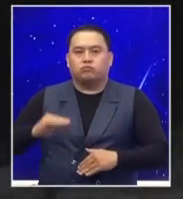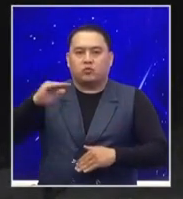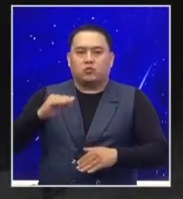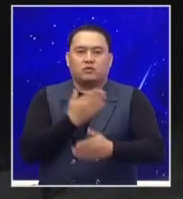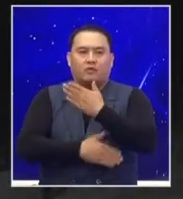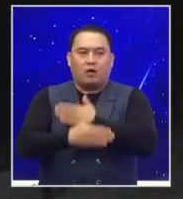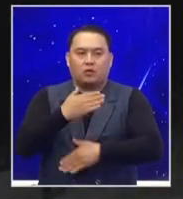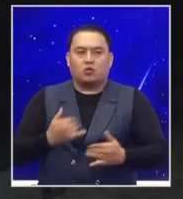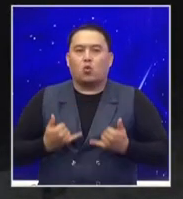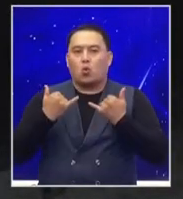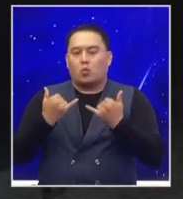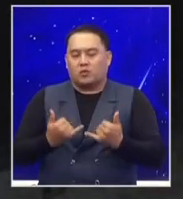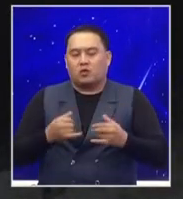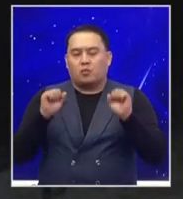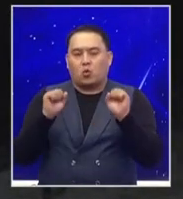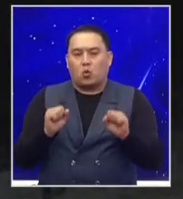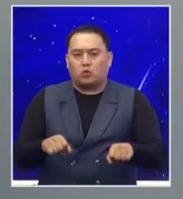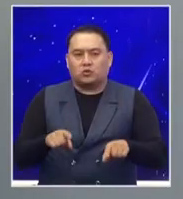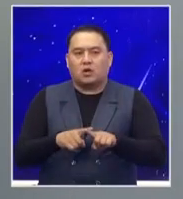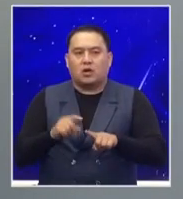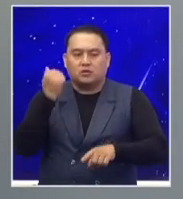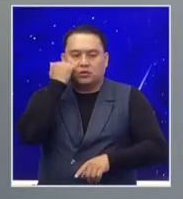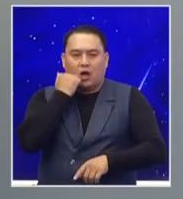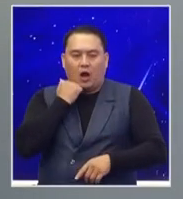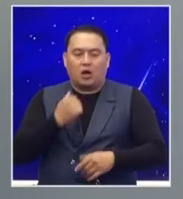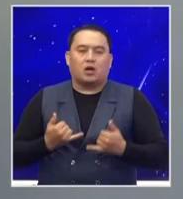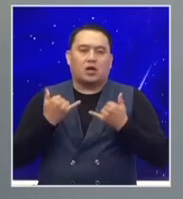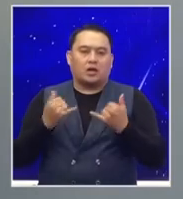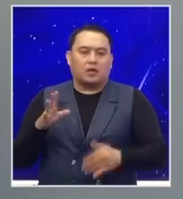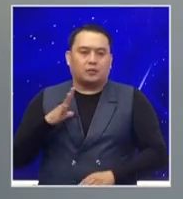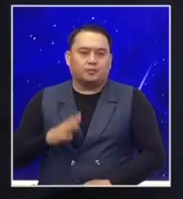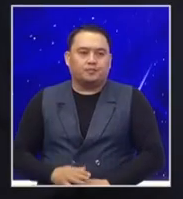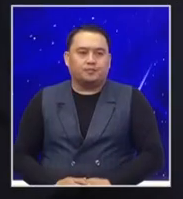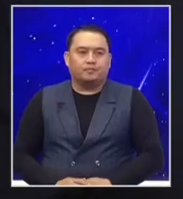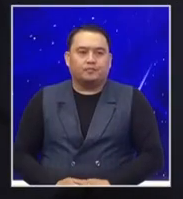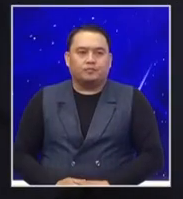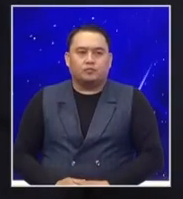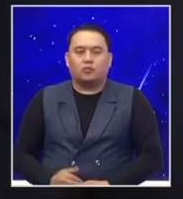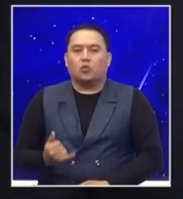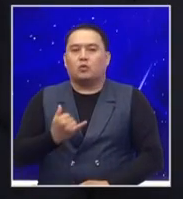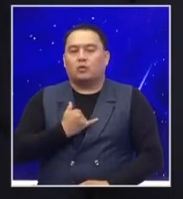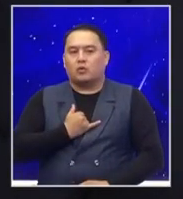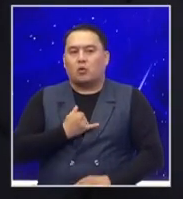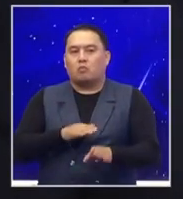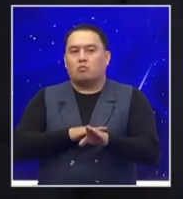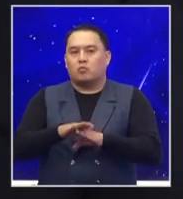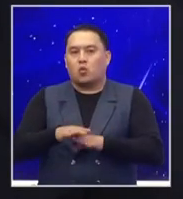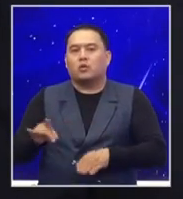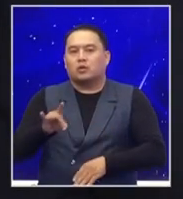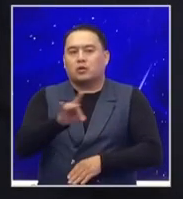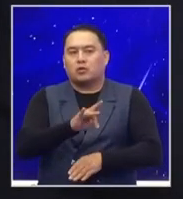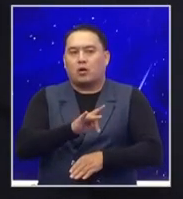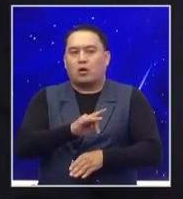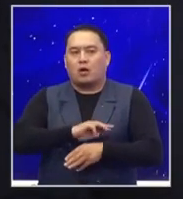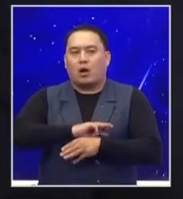орнатылған. Бұл мүмкіндігі шектеулі жандар мен қарт кісілерге арналған. Все наши регионы полностью обеспечены. Это